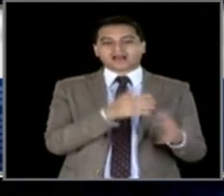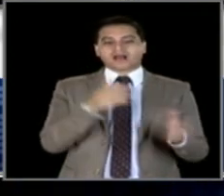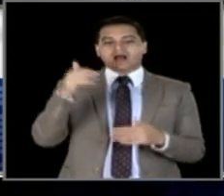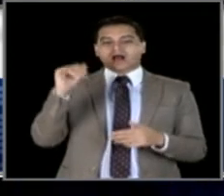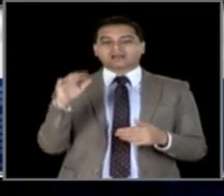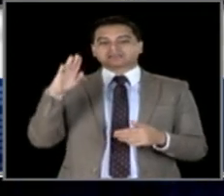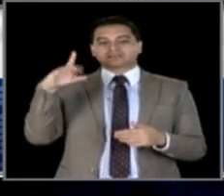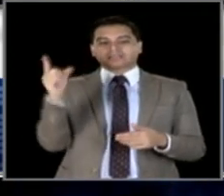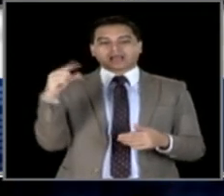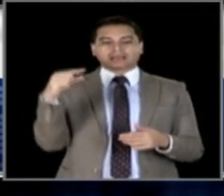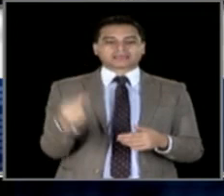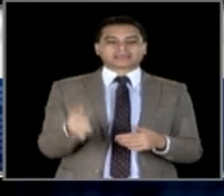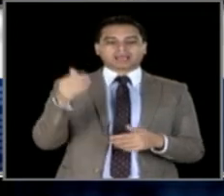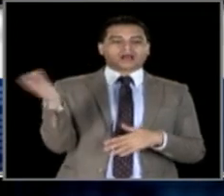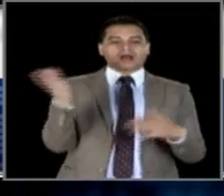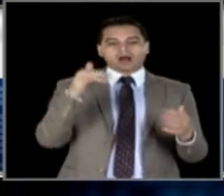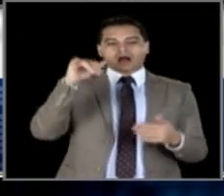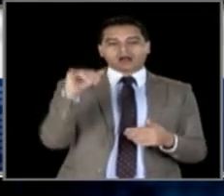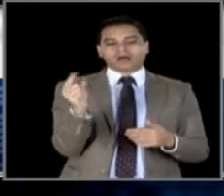أيسلندا، أيرلندا.